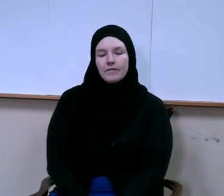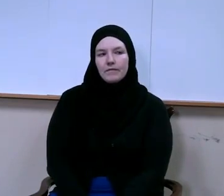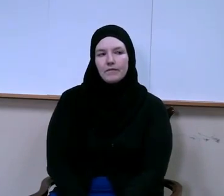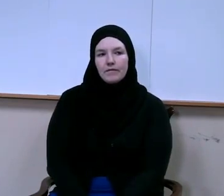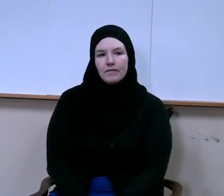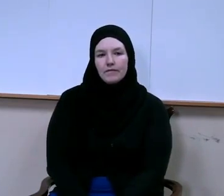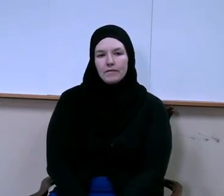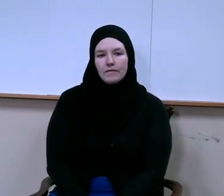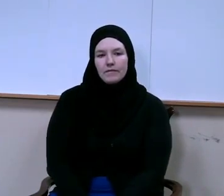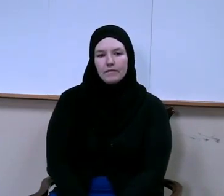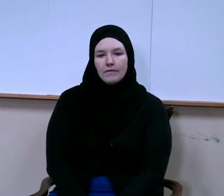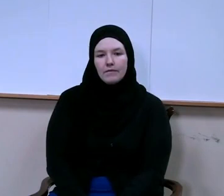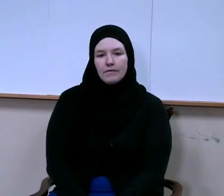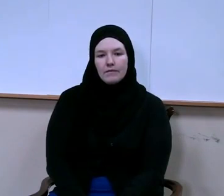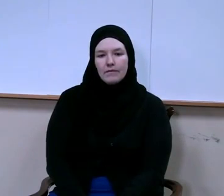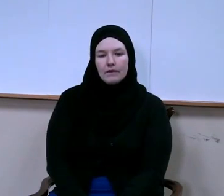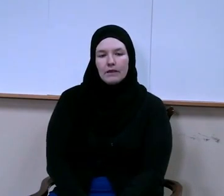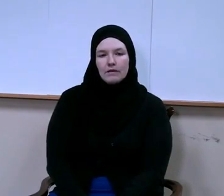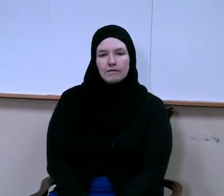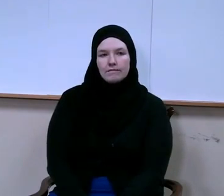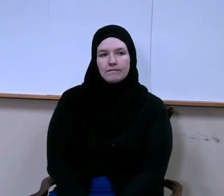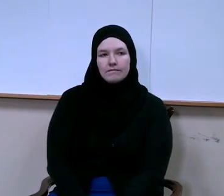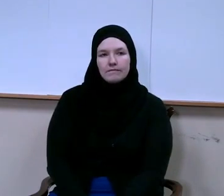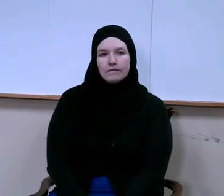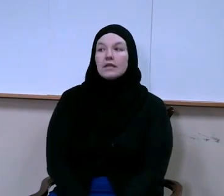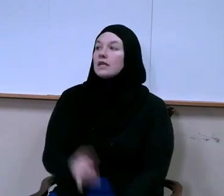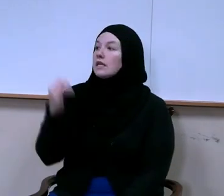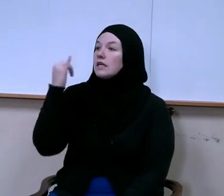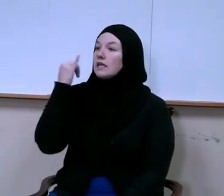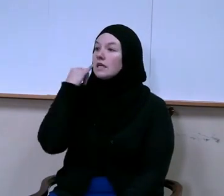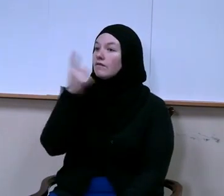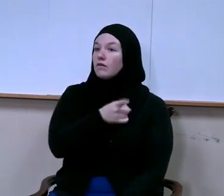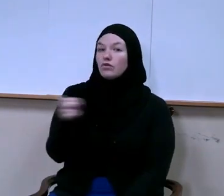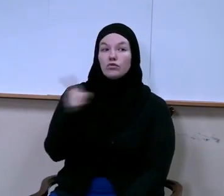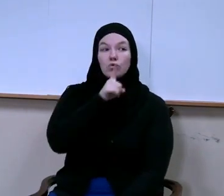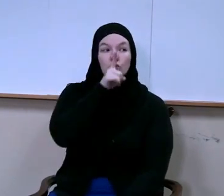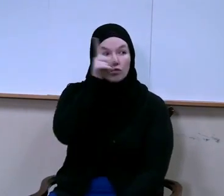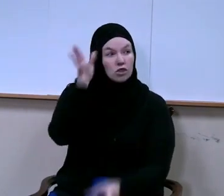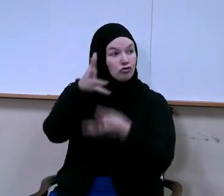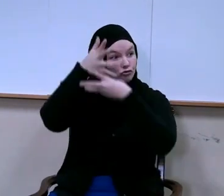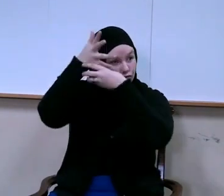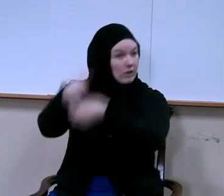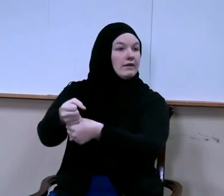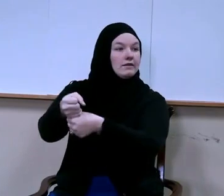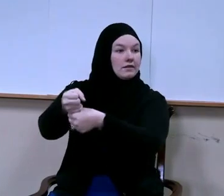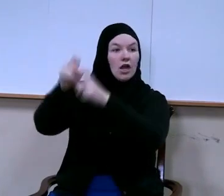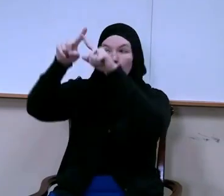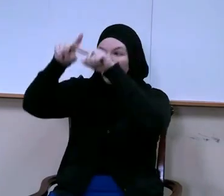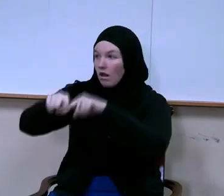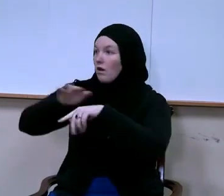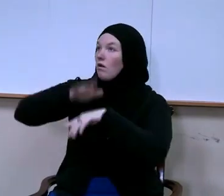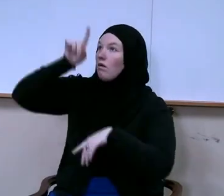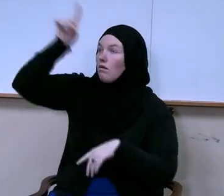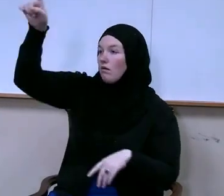توكله لرزقكم كما يرزق الطير. If you truly trust and rely on Allah